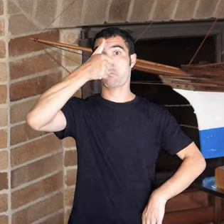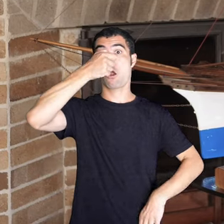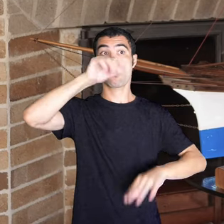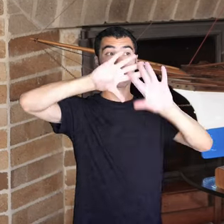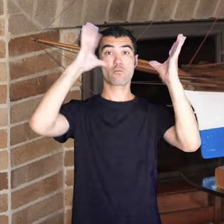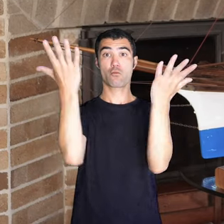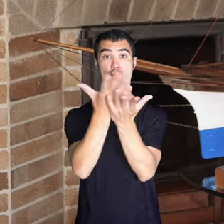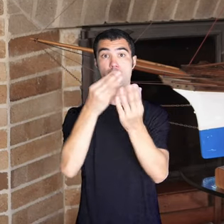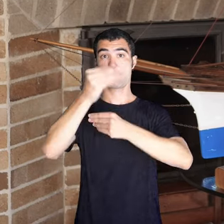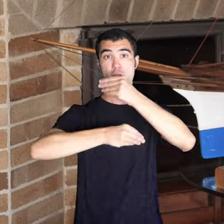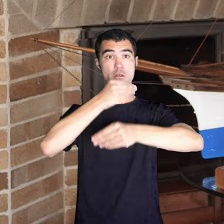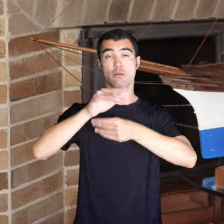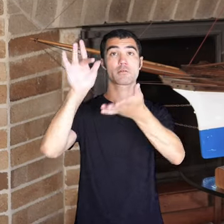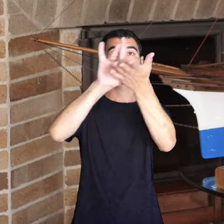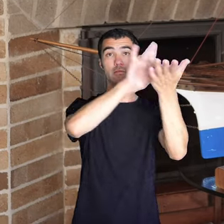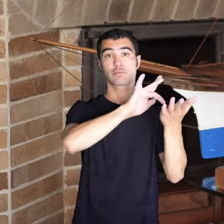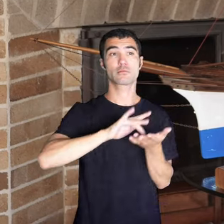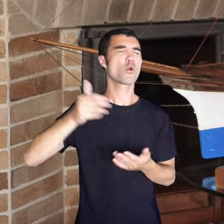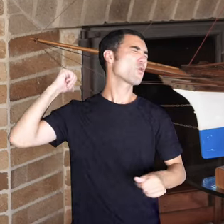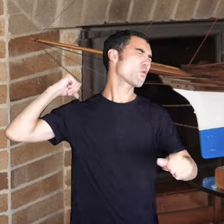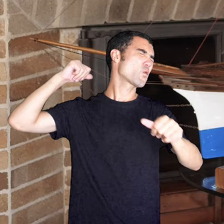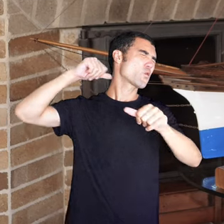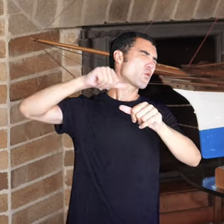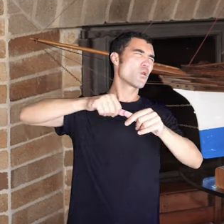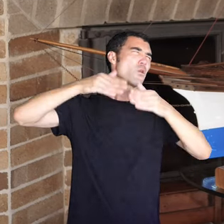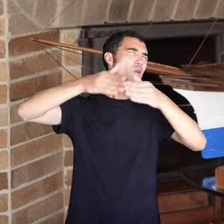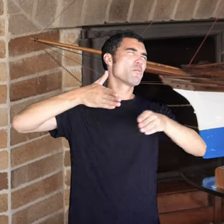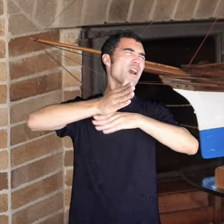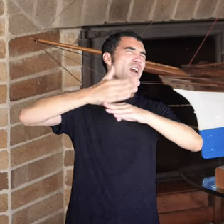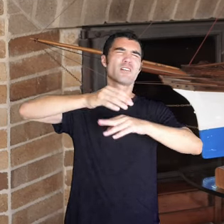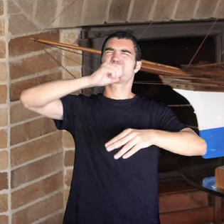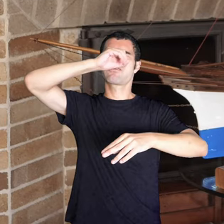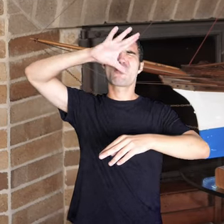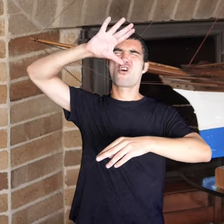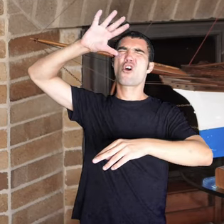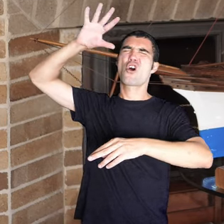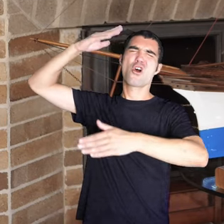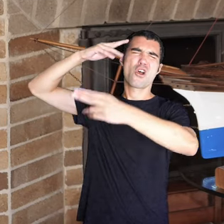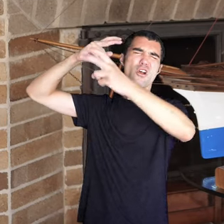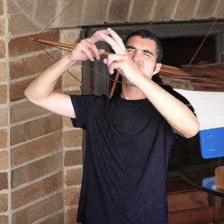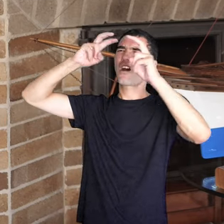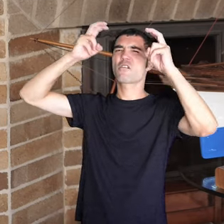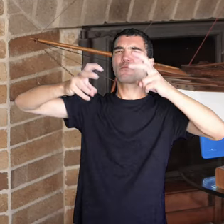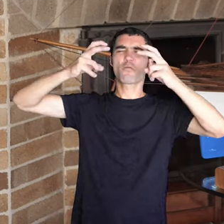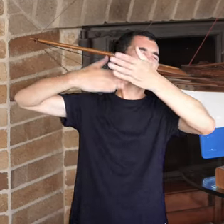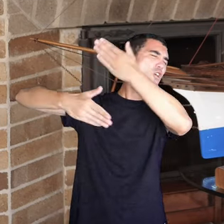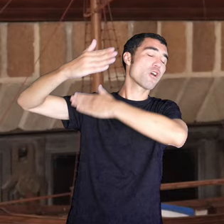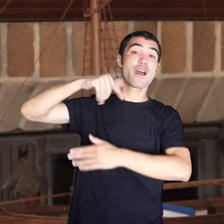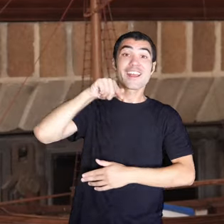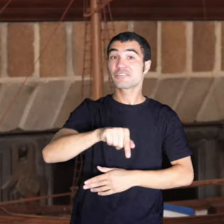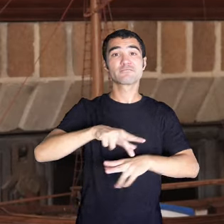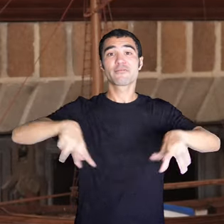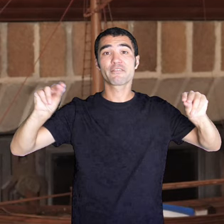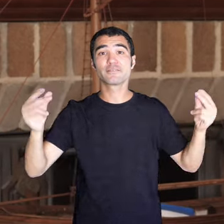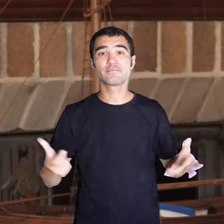món. S'havia empleat sempre, des de temps immemorials, la madera. Ara això s'ha acabat.